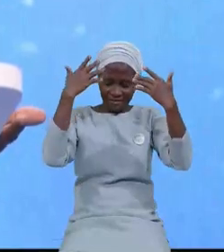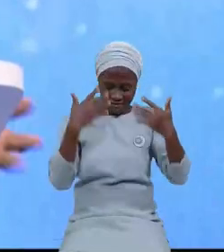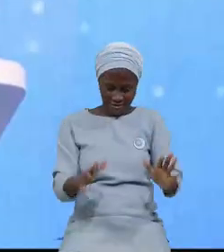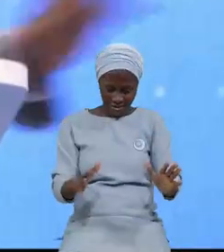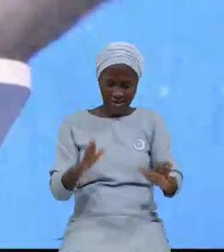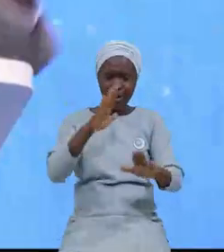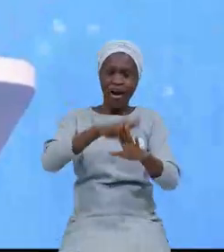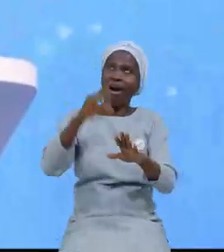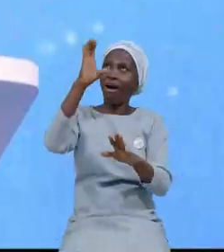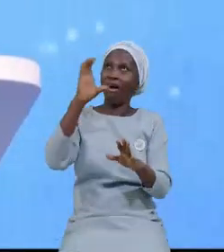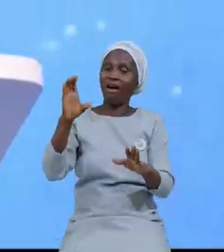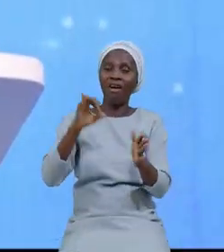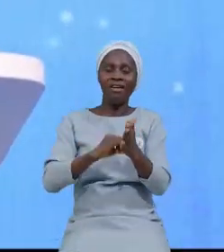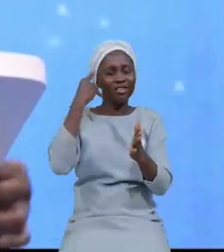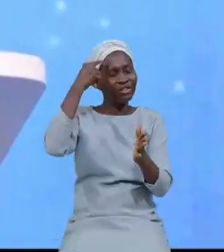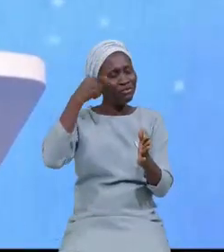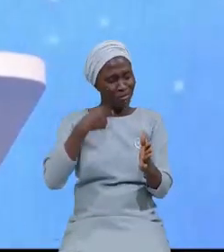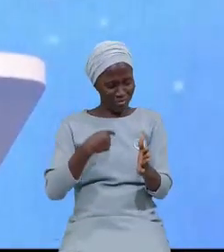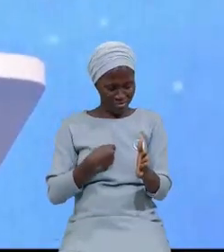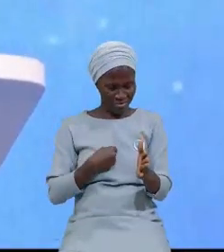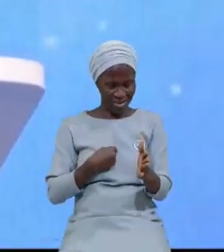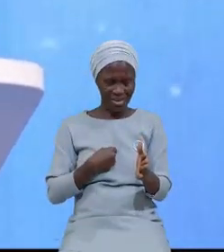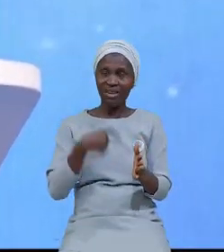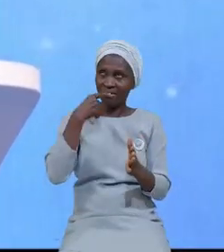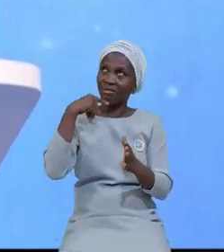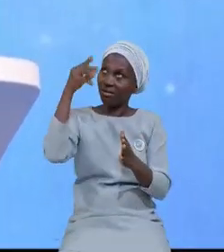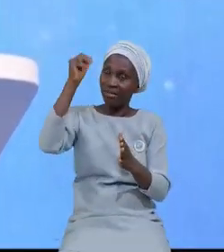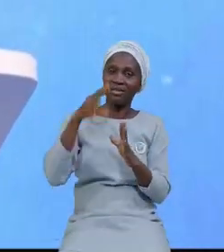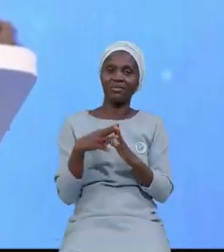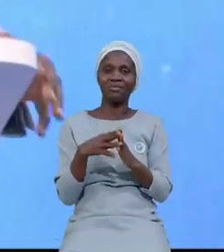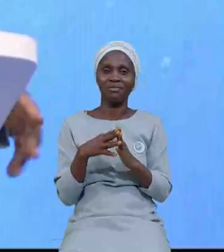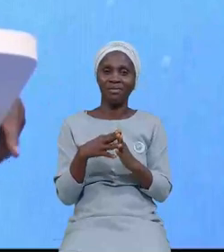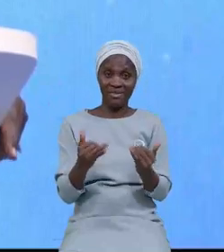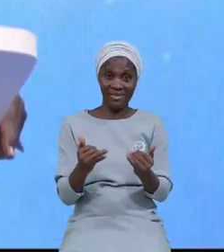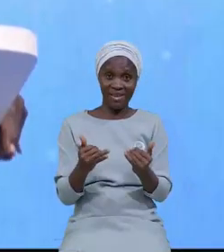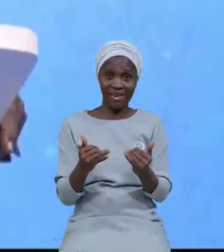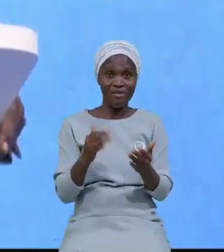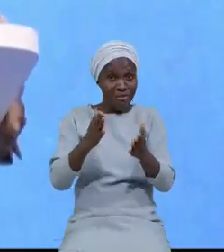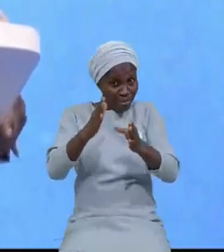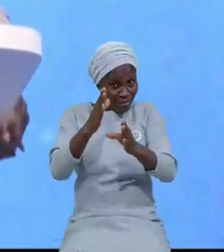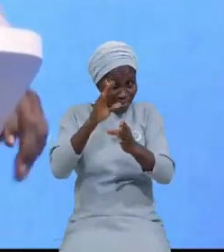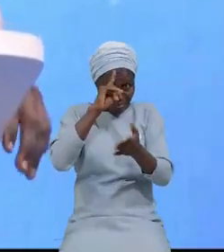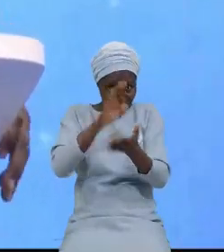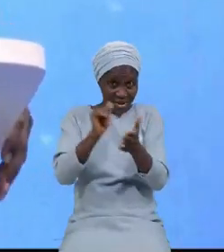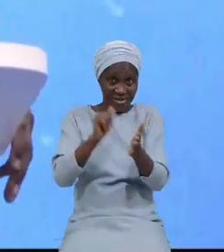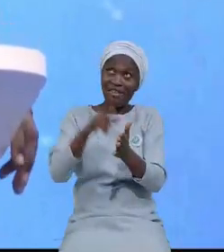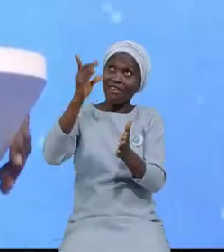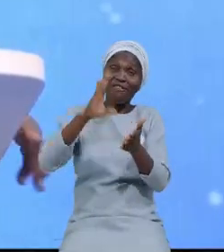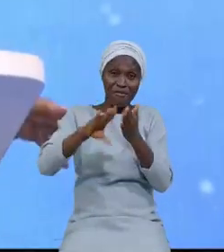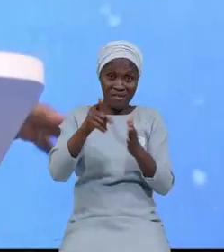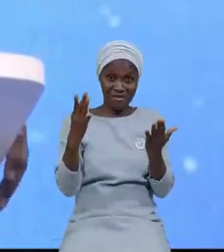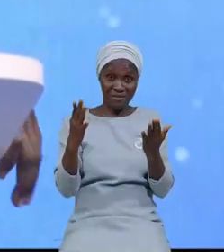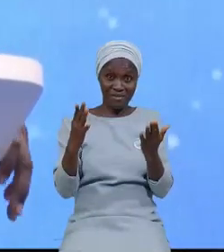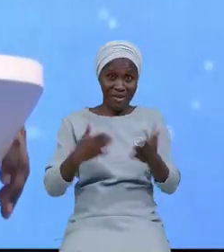tyrannnie du péché est brisé de ma vie merci Seigneur merci Seigneur je